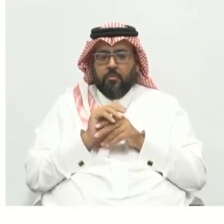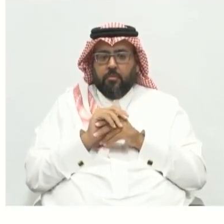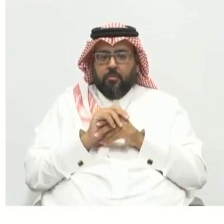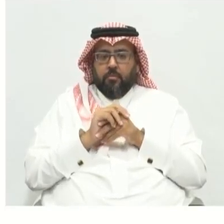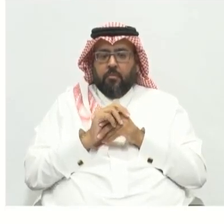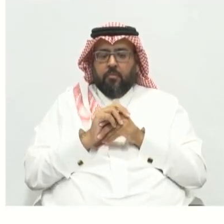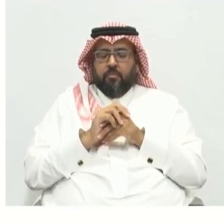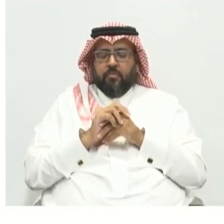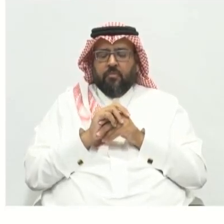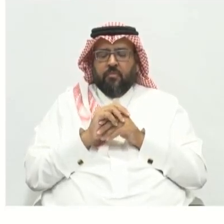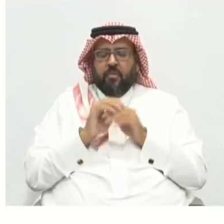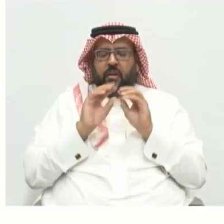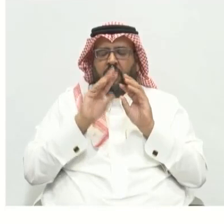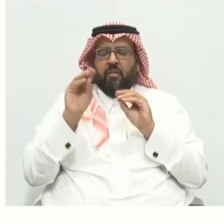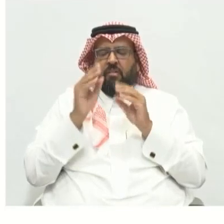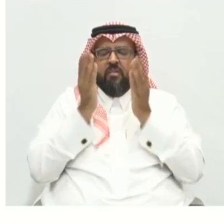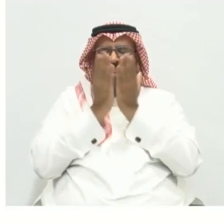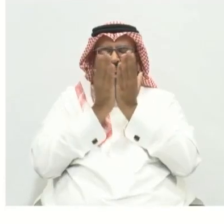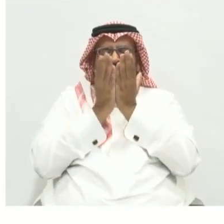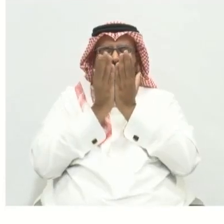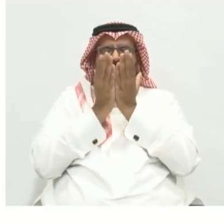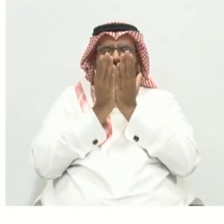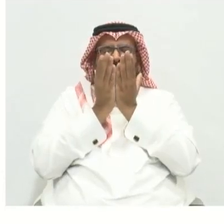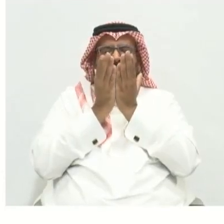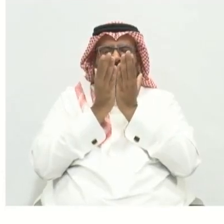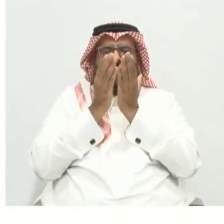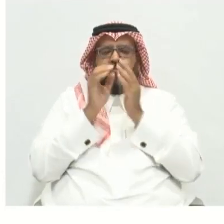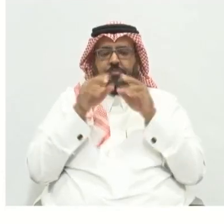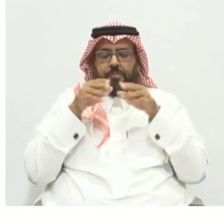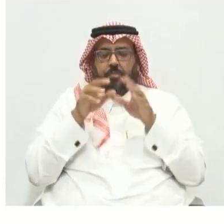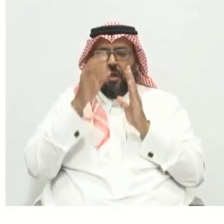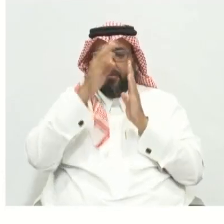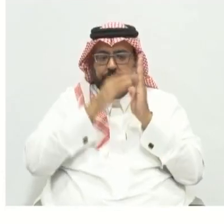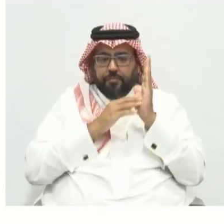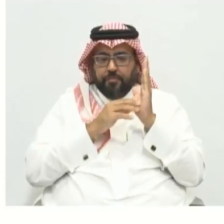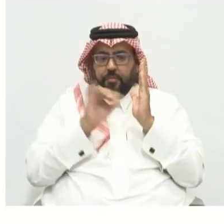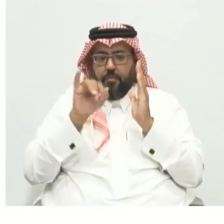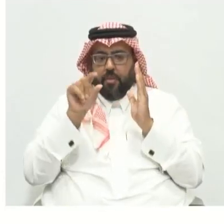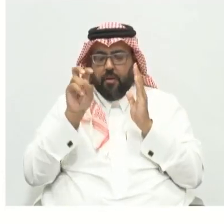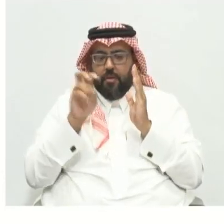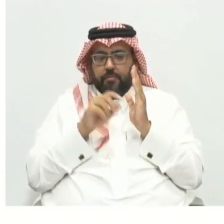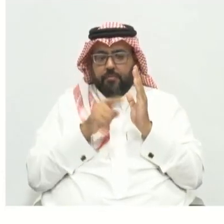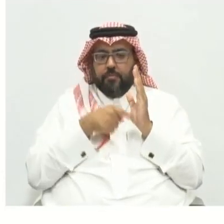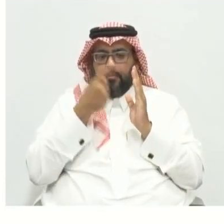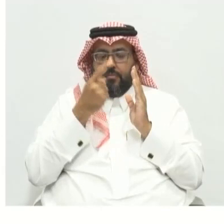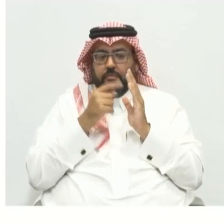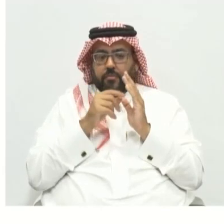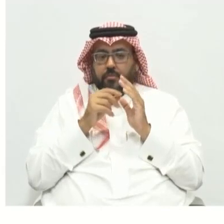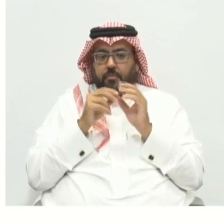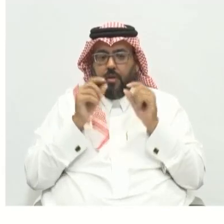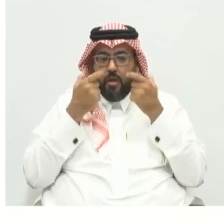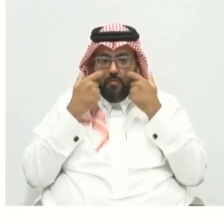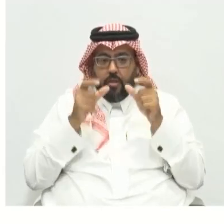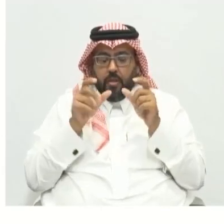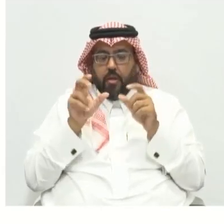ايضا نلاحظ من امثله القاعده العامه المجرده ما جاء في النص الماده الاولى من نظام حمايه الطفل الصاد